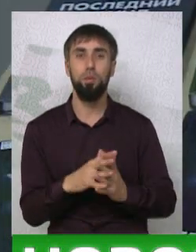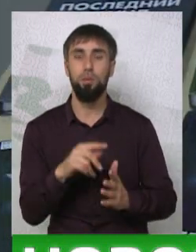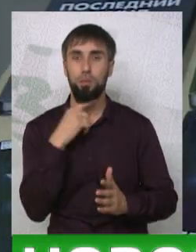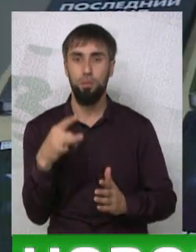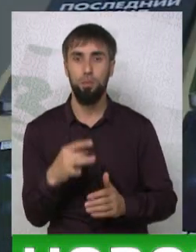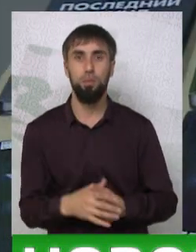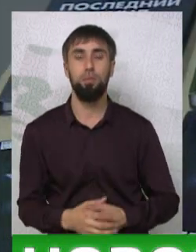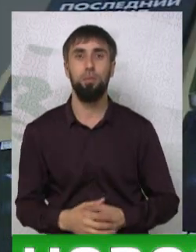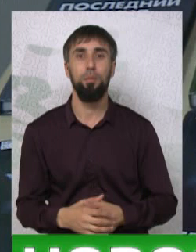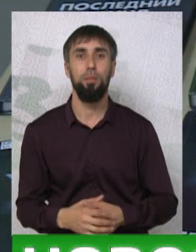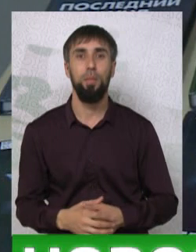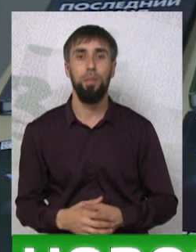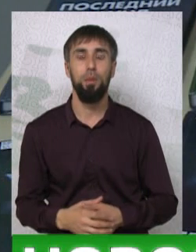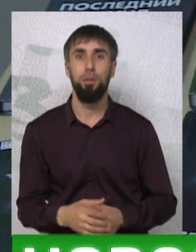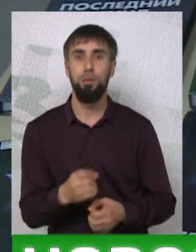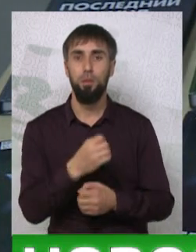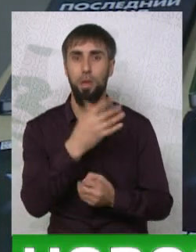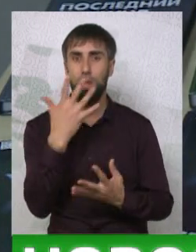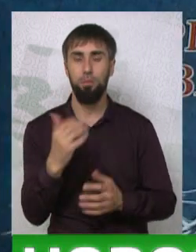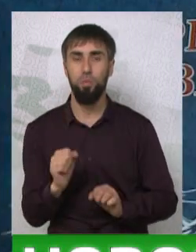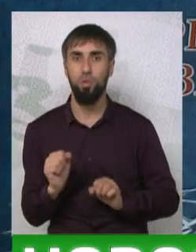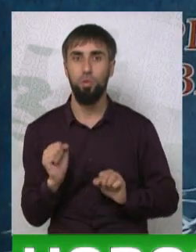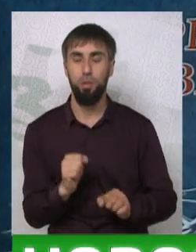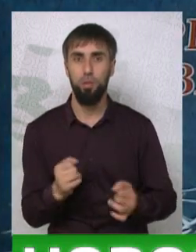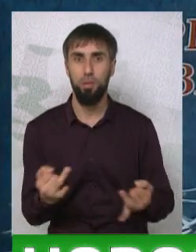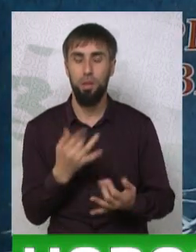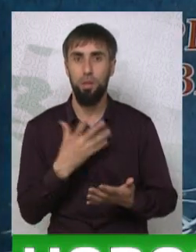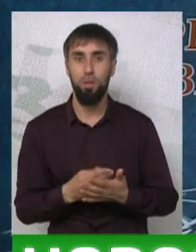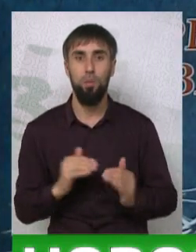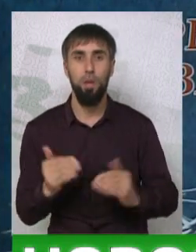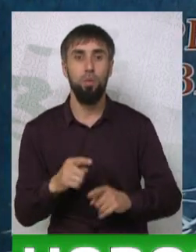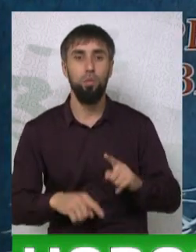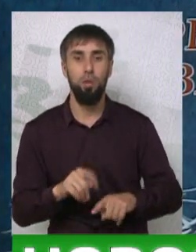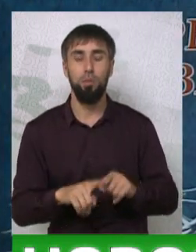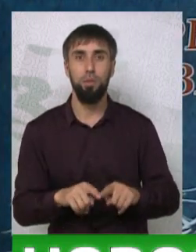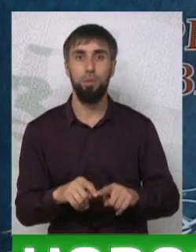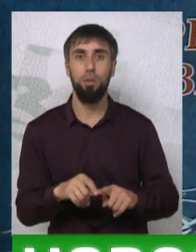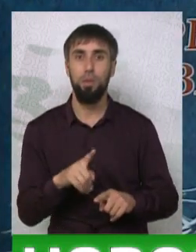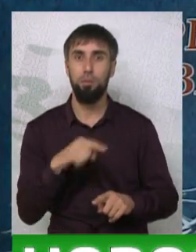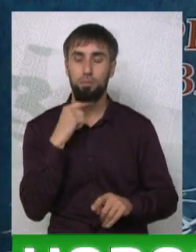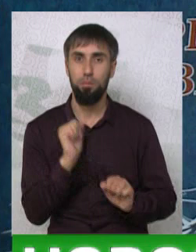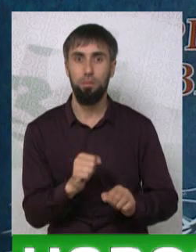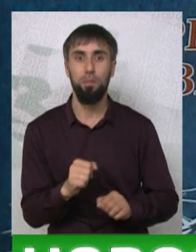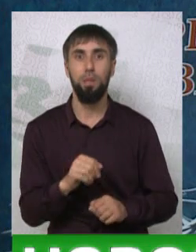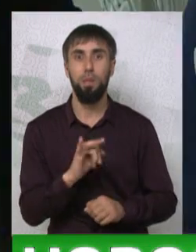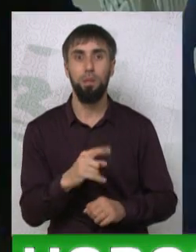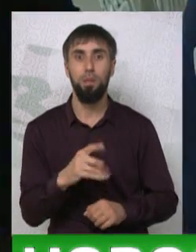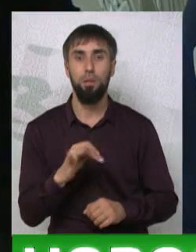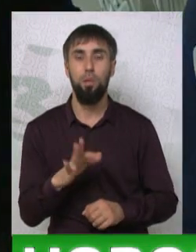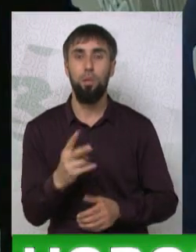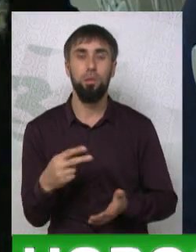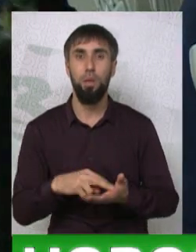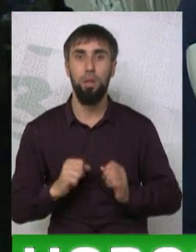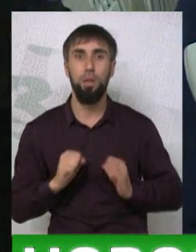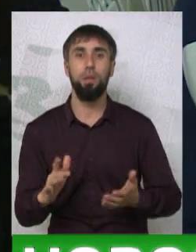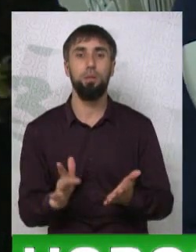достойный представитель ингушского народа, ярко отстаивавший интересы своей малой родины за ее пределами, Идрис Зязиков. Он и стал